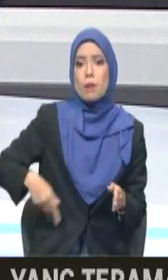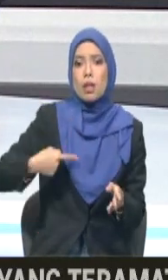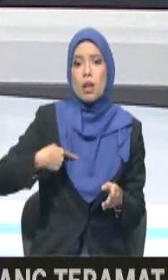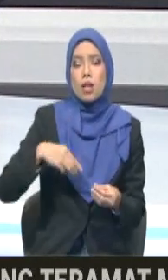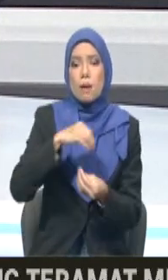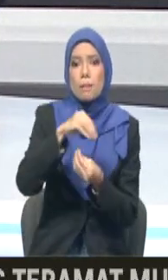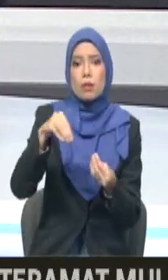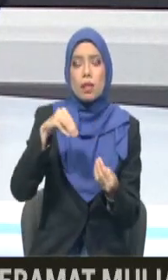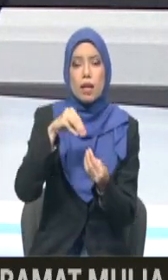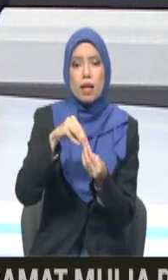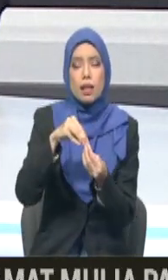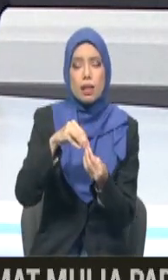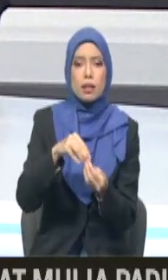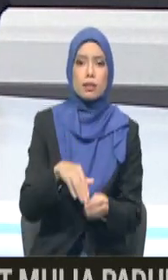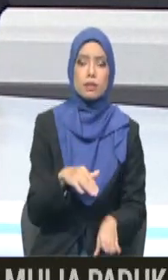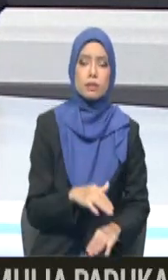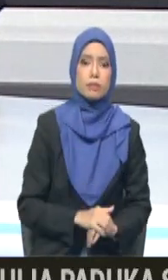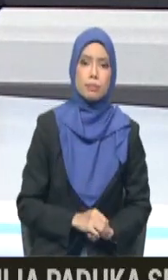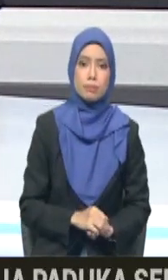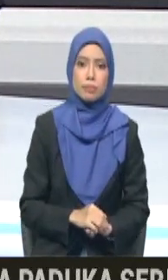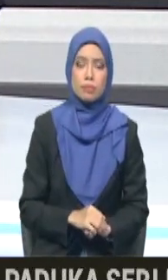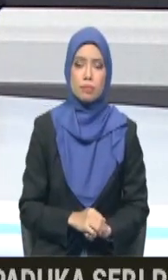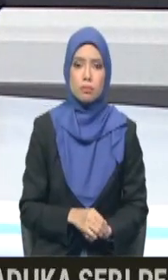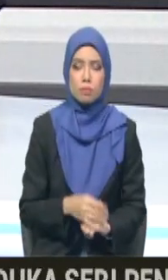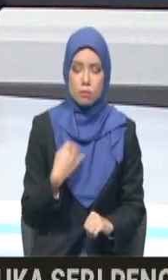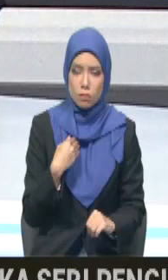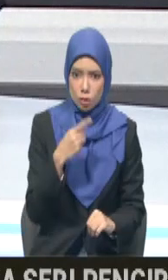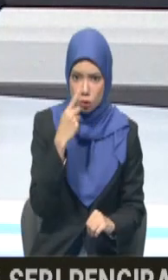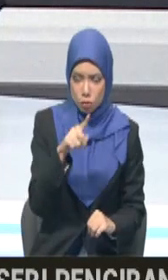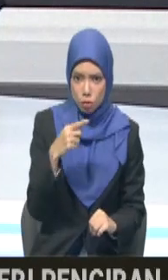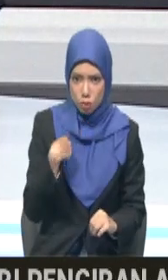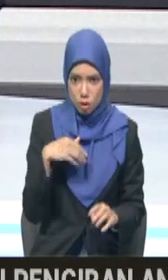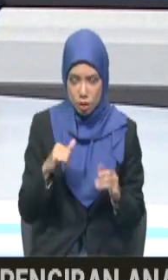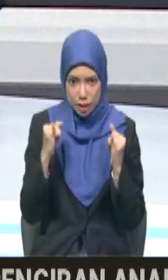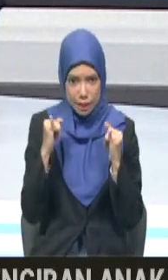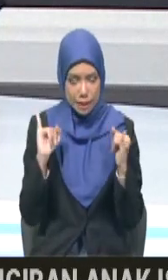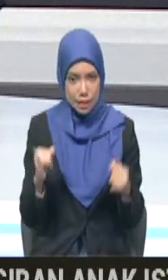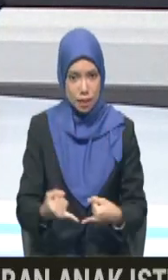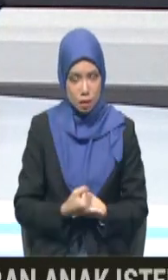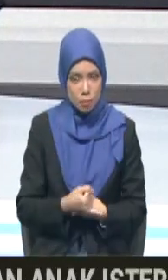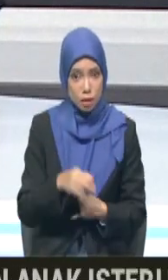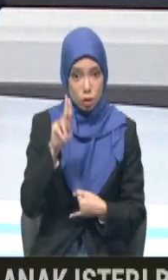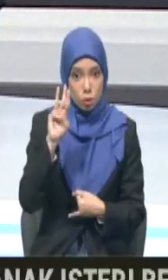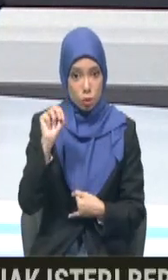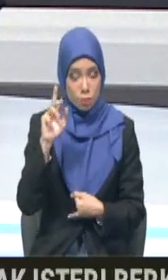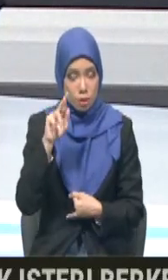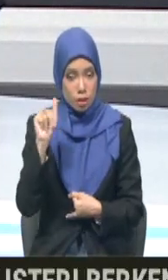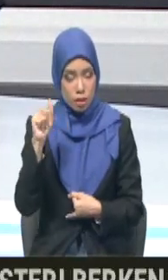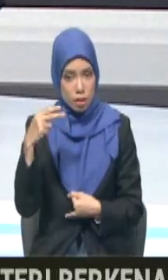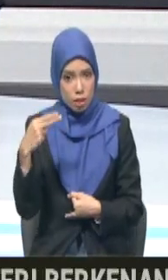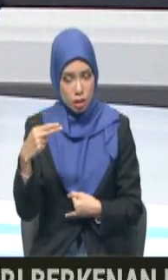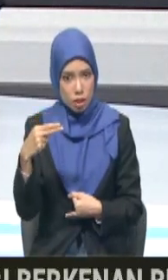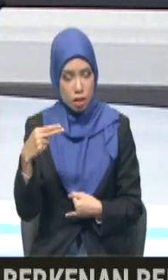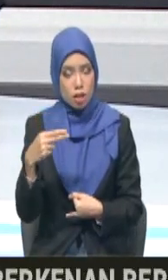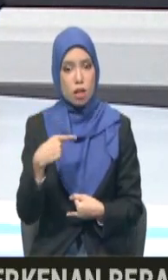haji ke tanah suci bagi memastikan para jemaah menunaikan ibadah umrah dengan sempurna dan berjalan lancar